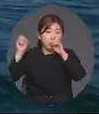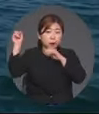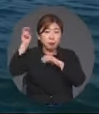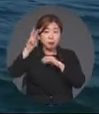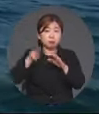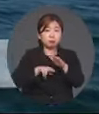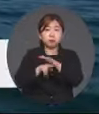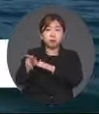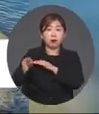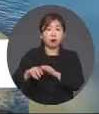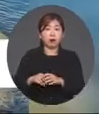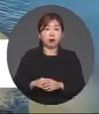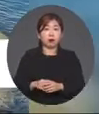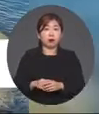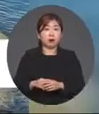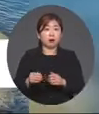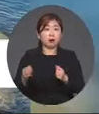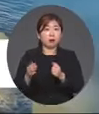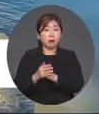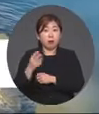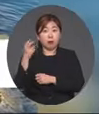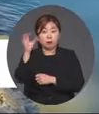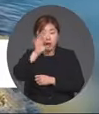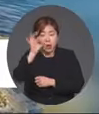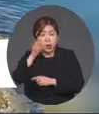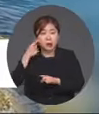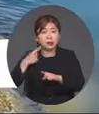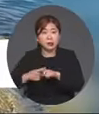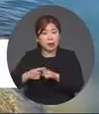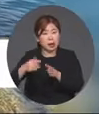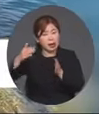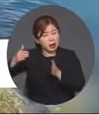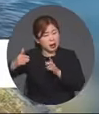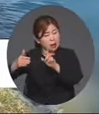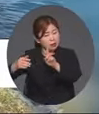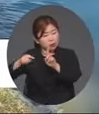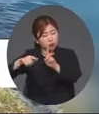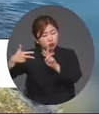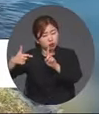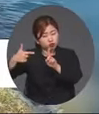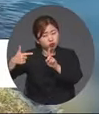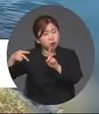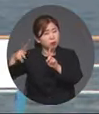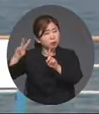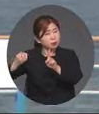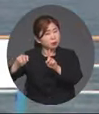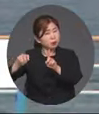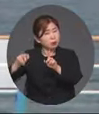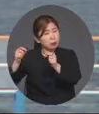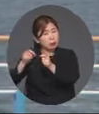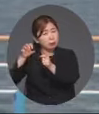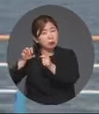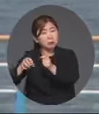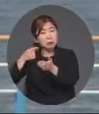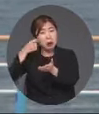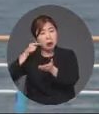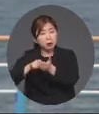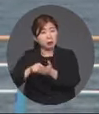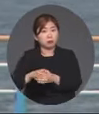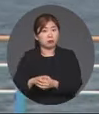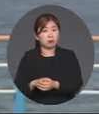한 명은 수색 작업 중 1.6km 정도 떨어진 선착장에서 숨진 채 발견됐습니다. 발견